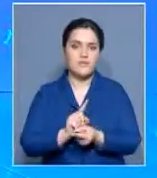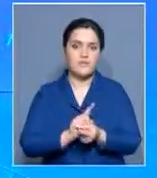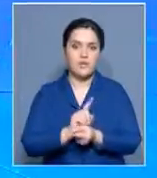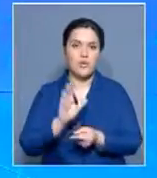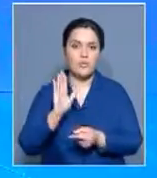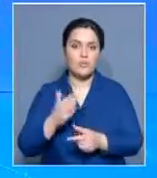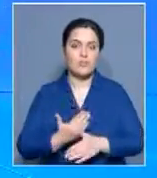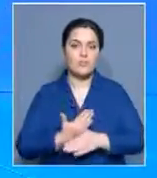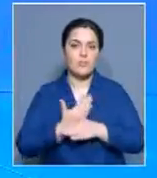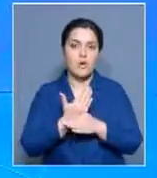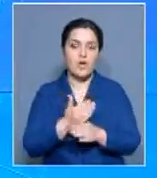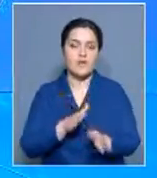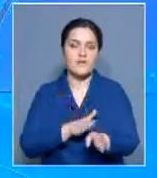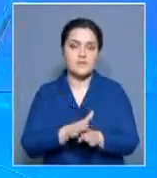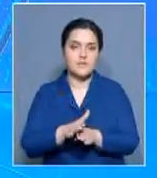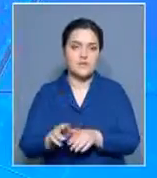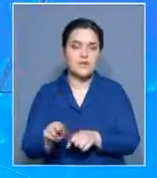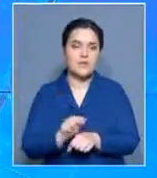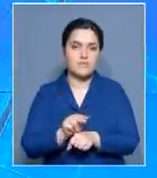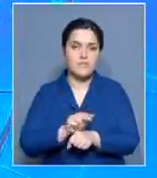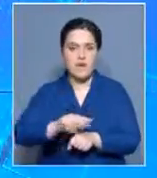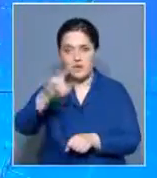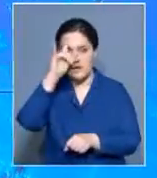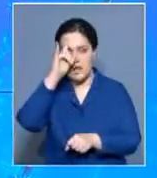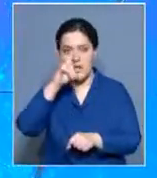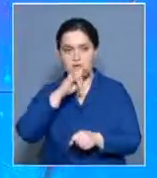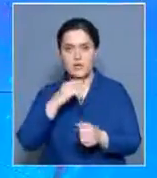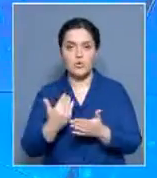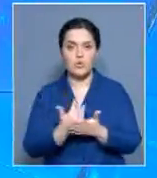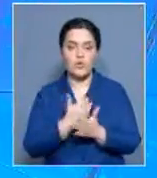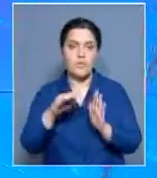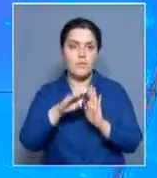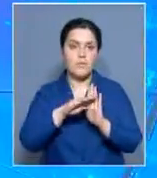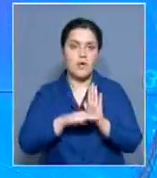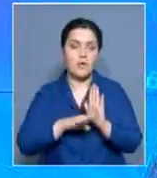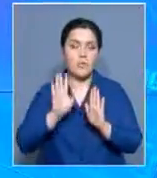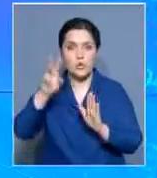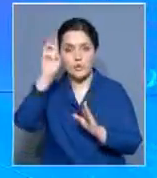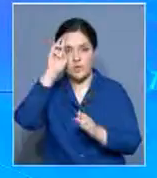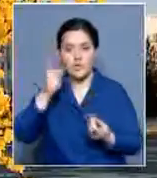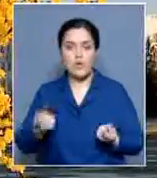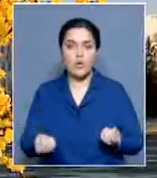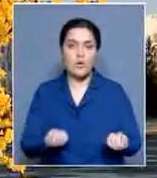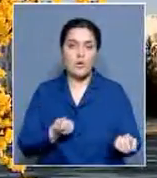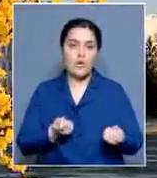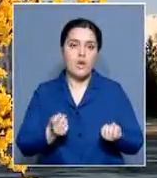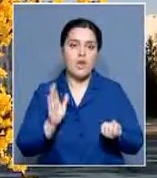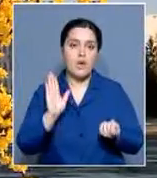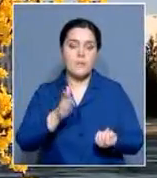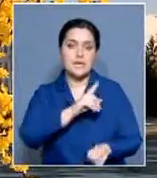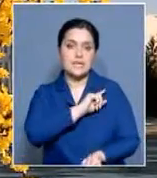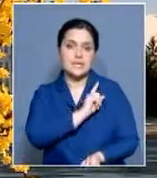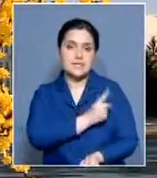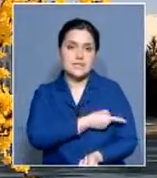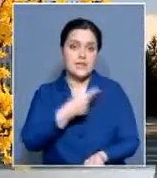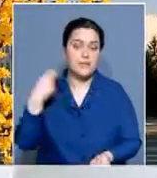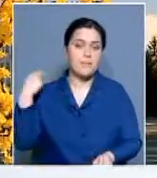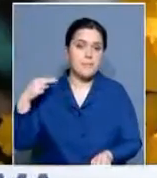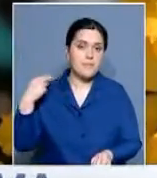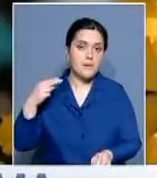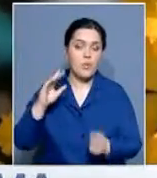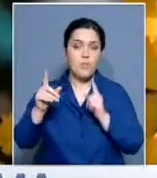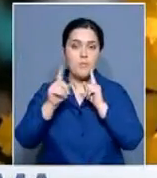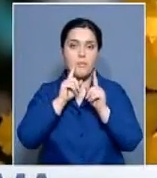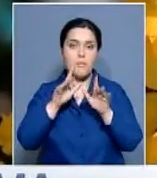серьезным подспорьем в осуществлении модернизации Казахстана. Новая система государственного управления подразумевает концепцию «сильный президент,